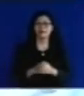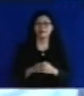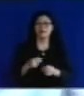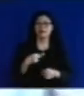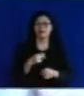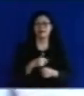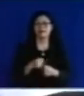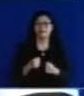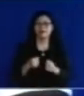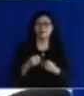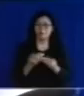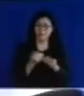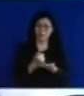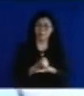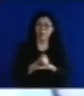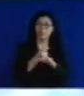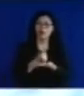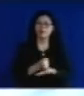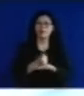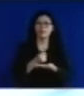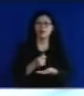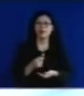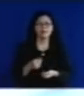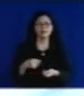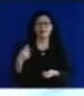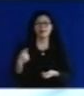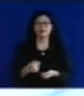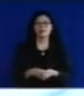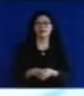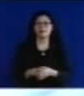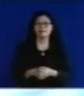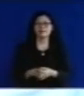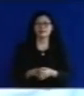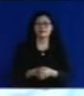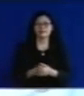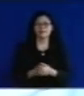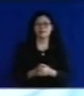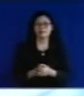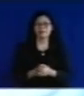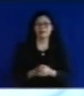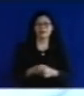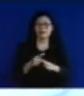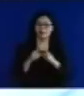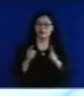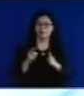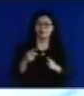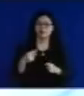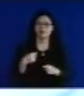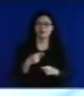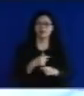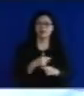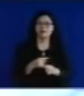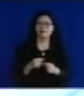itu bantuan-bantuan dan lain sebagainya, itu hanya merupakan satu umpanan yang hanya sementara. Tetapi manakala kita